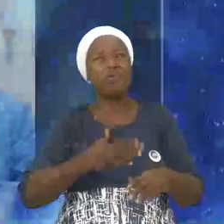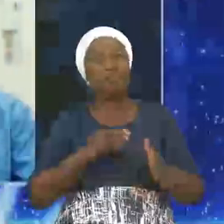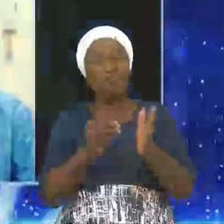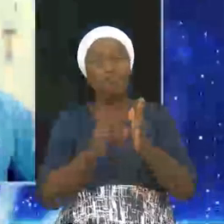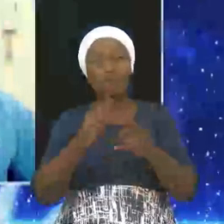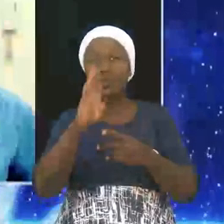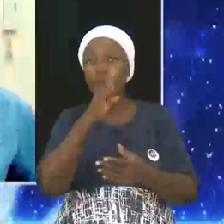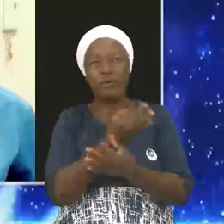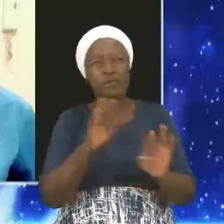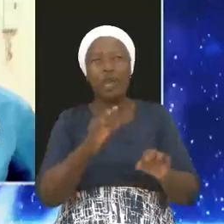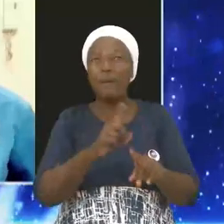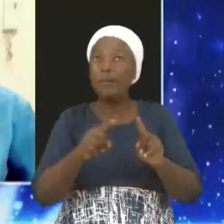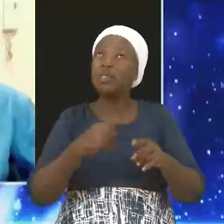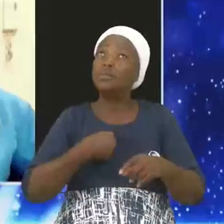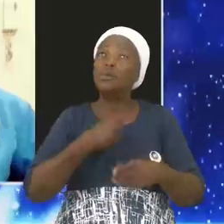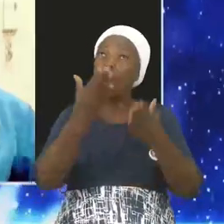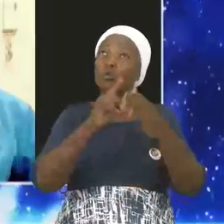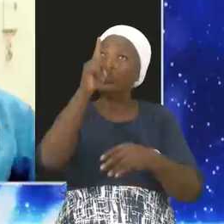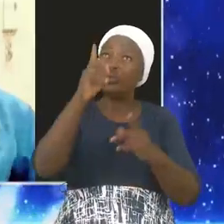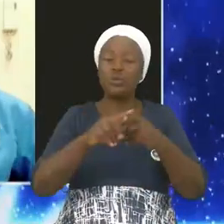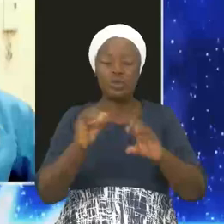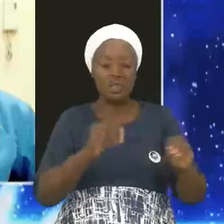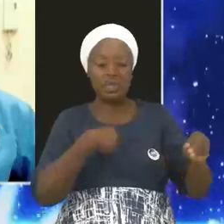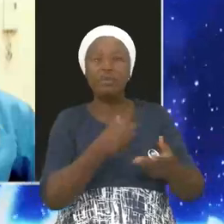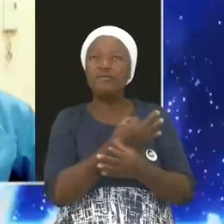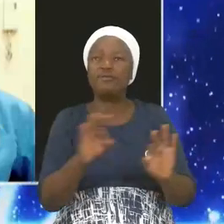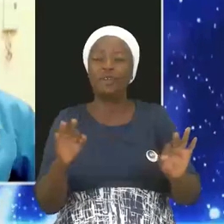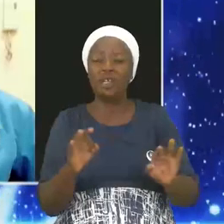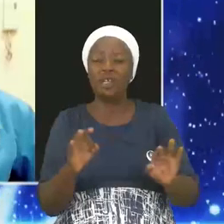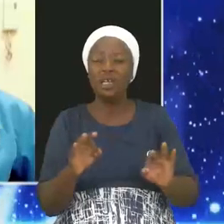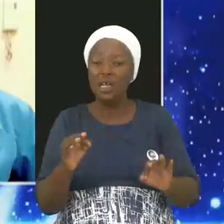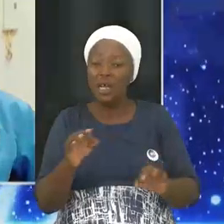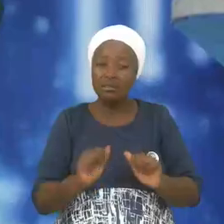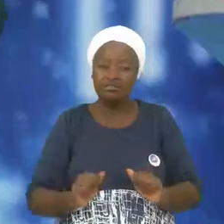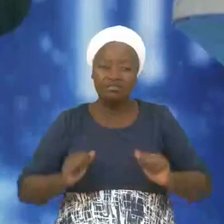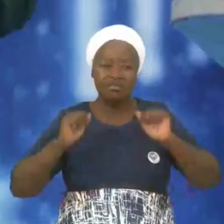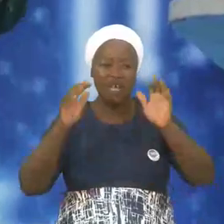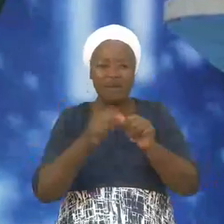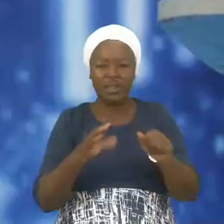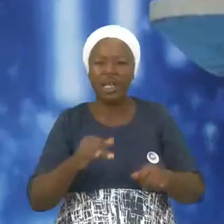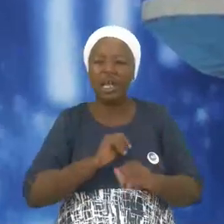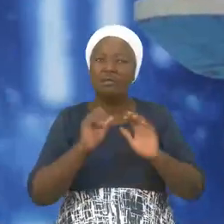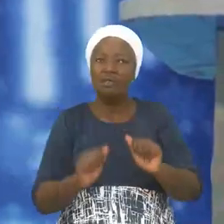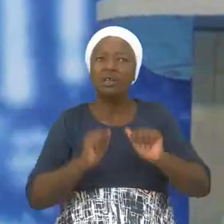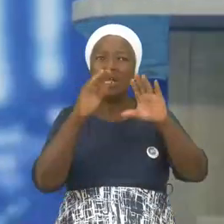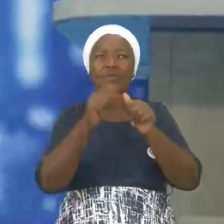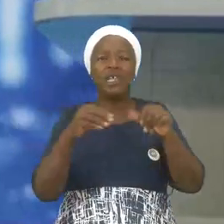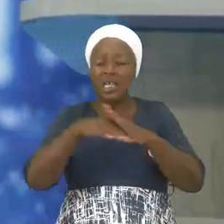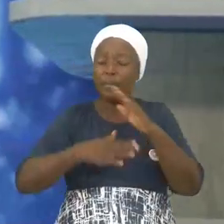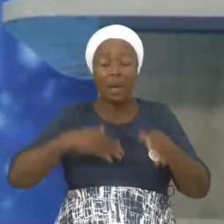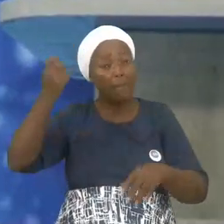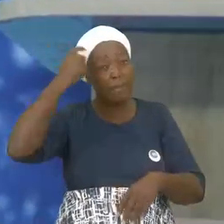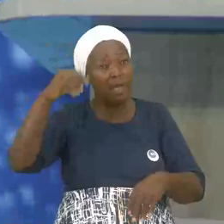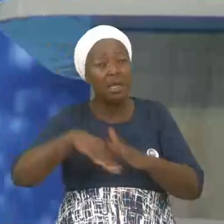Seigneur, je n'ai aucun pouvoir de moi-même. Je vais être libéré. Je veux que tu m'affranchisses.